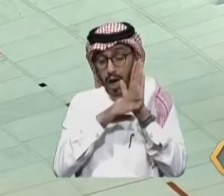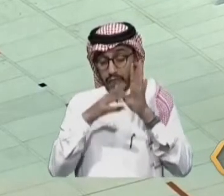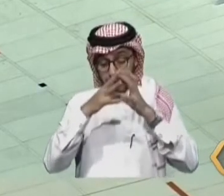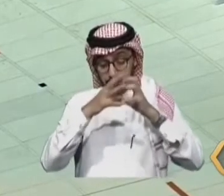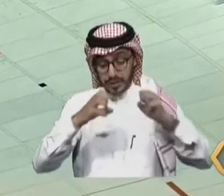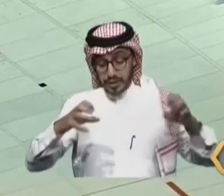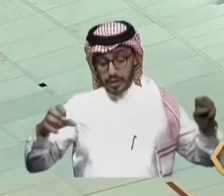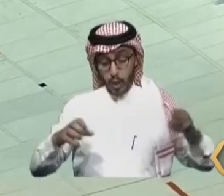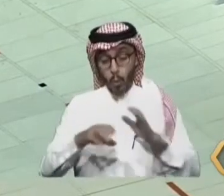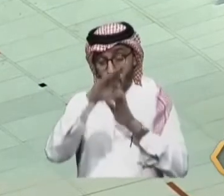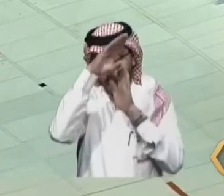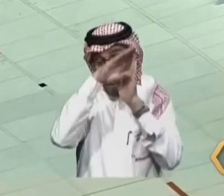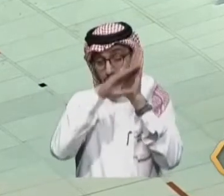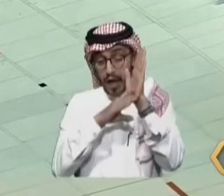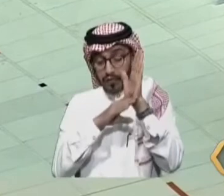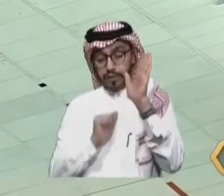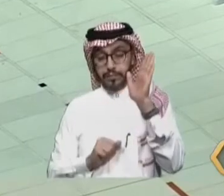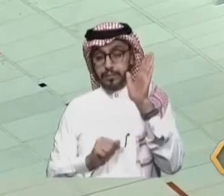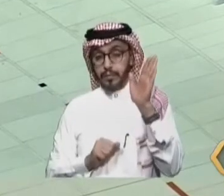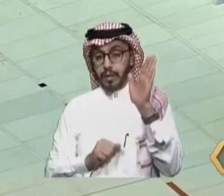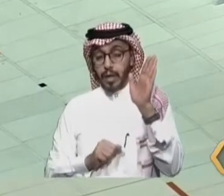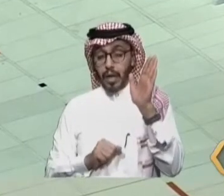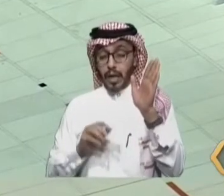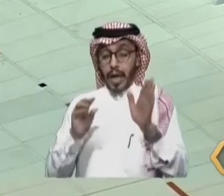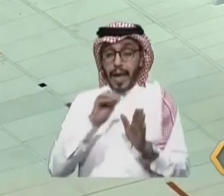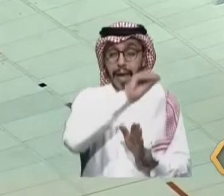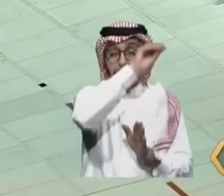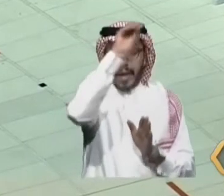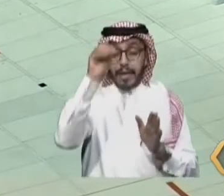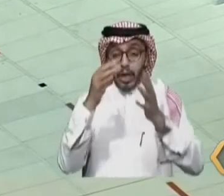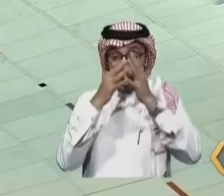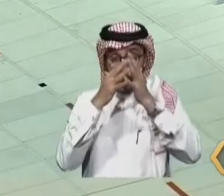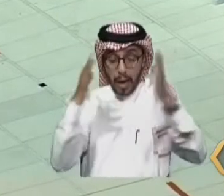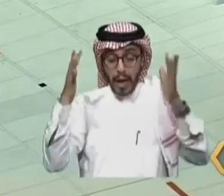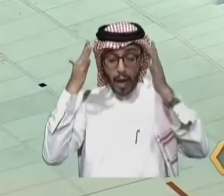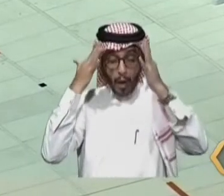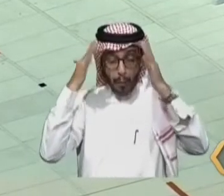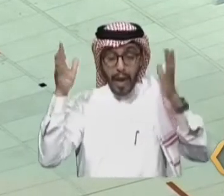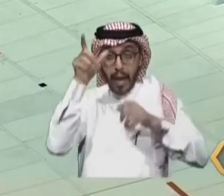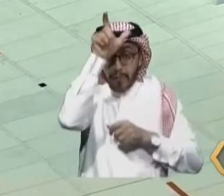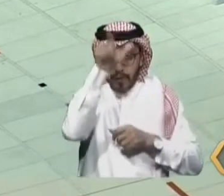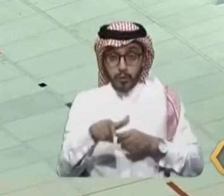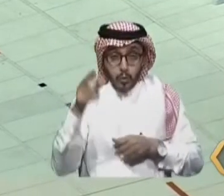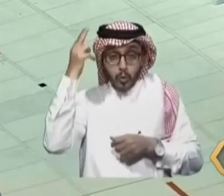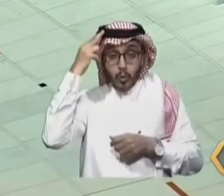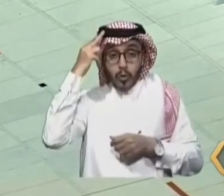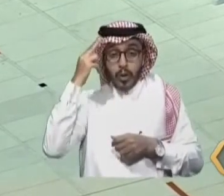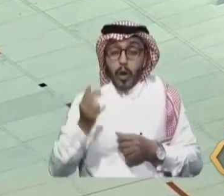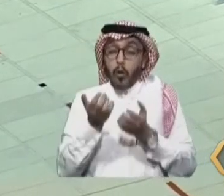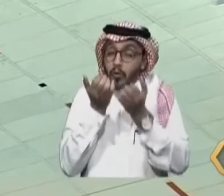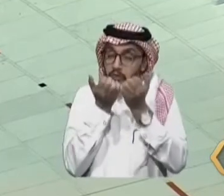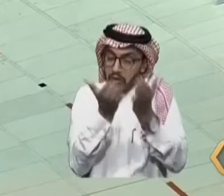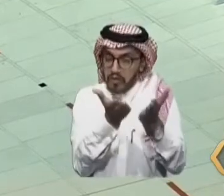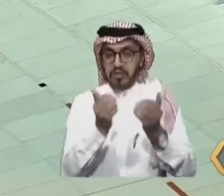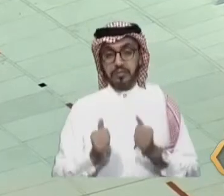مفصلاً وافياً كافياً فيما صدر عن هيئة كبار العلماء وفقهم الله تعالى إلى كل